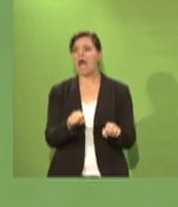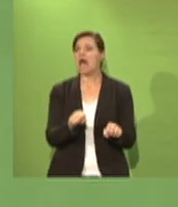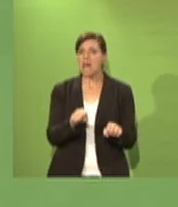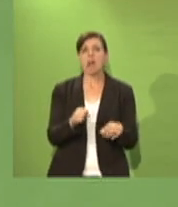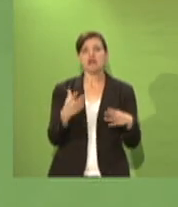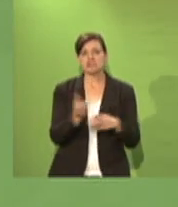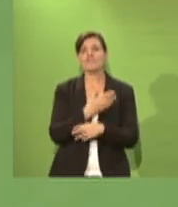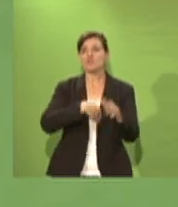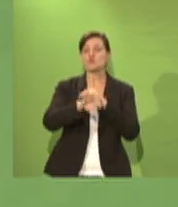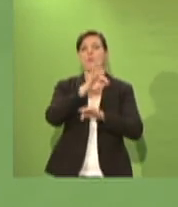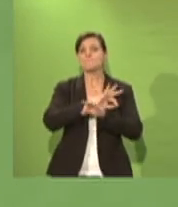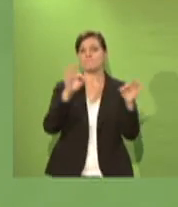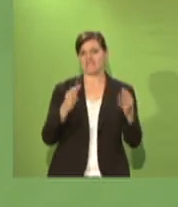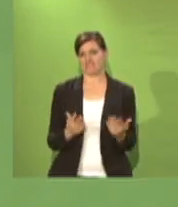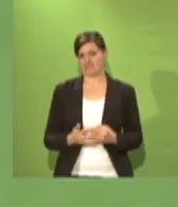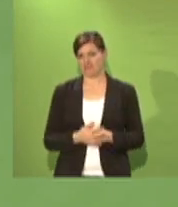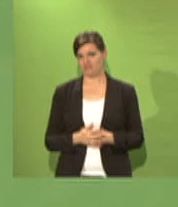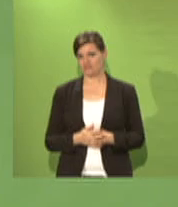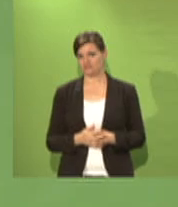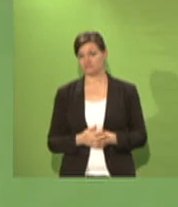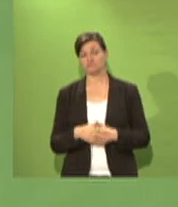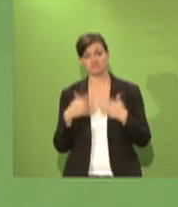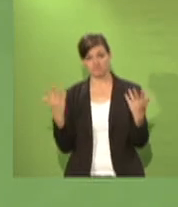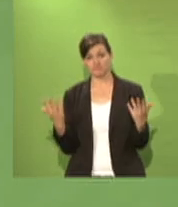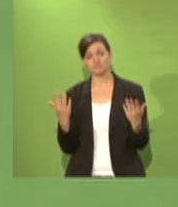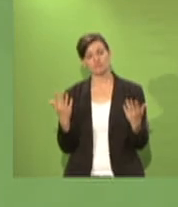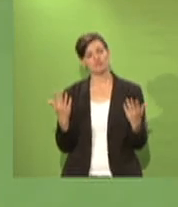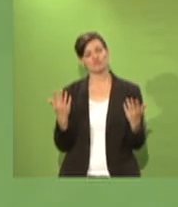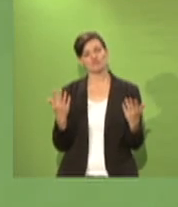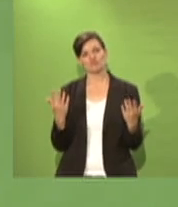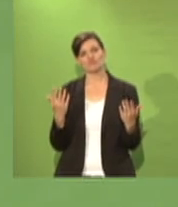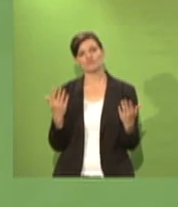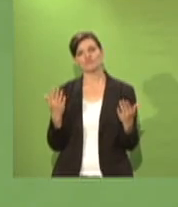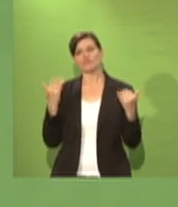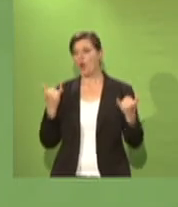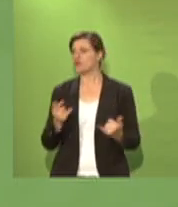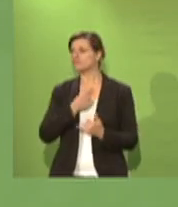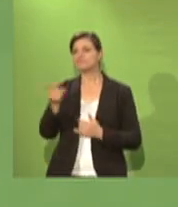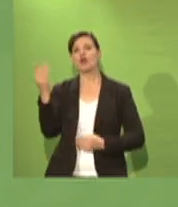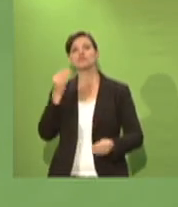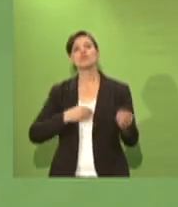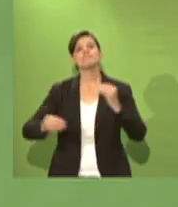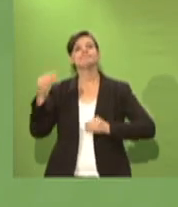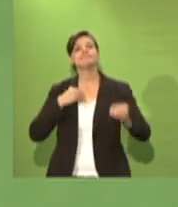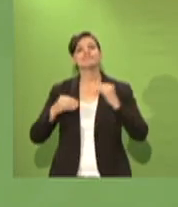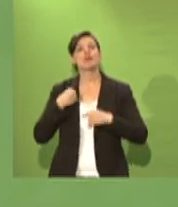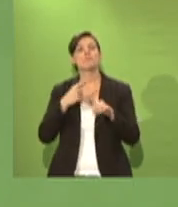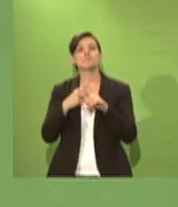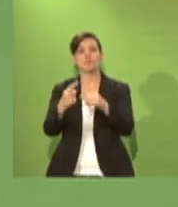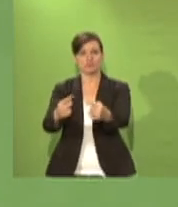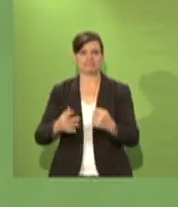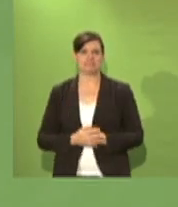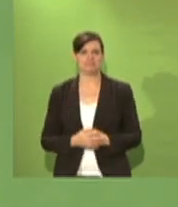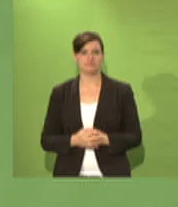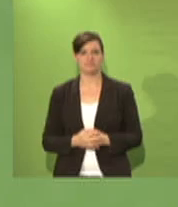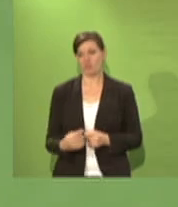oben. Es gab sehr viele positive Signale jetzt heute hier und in der neuen